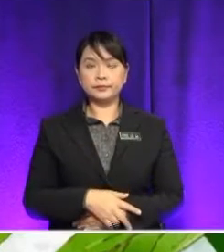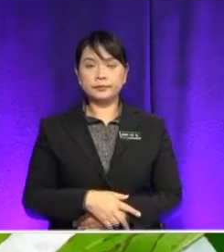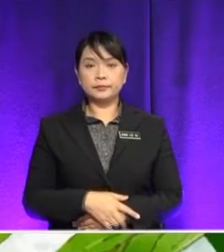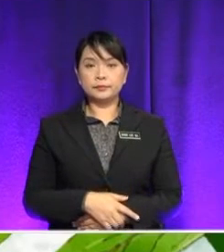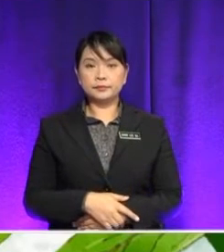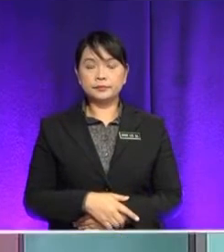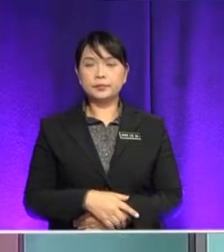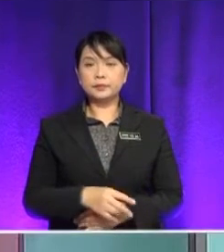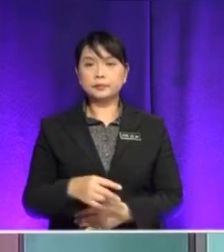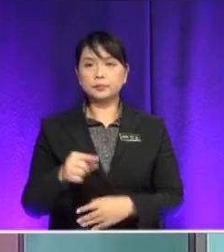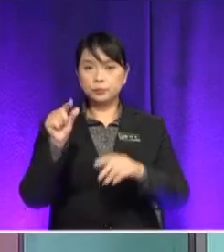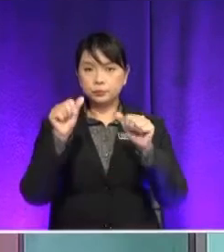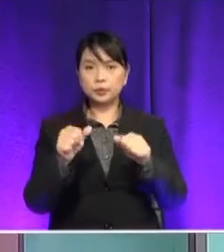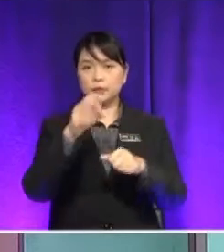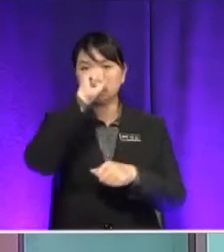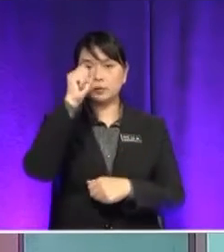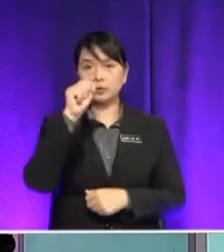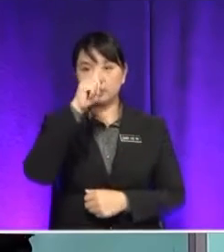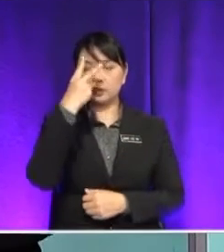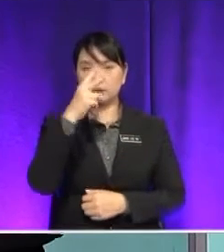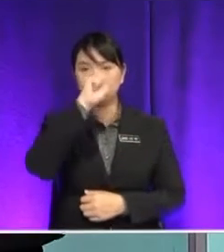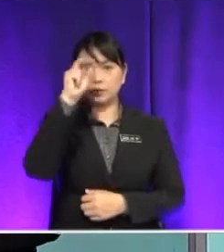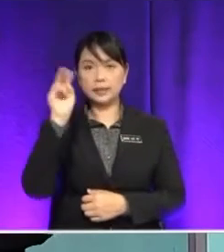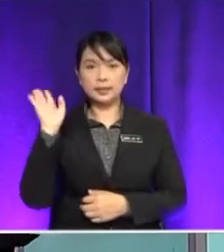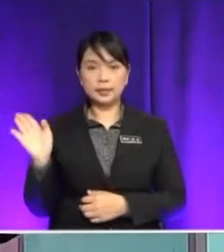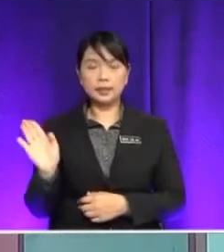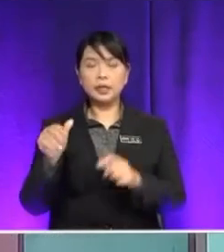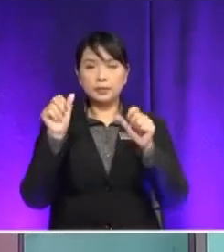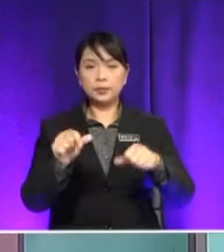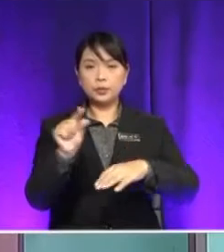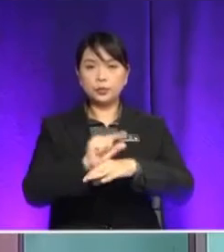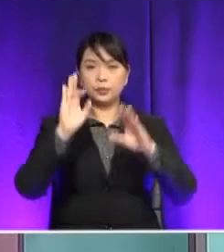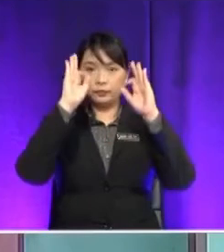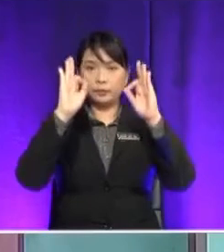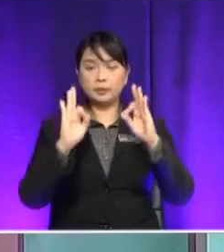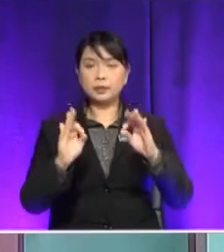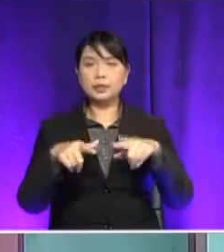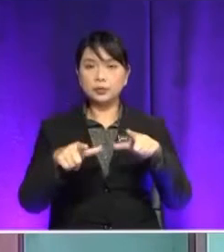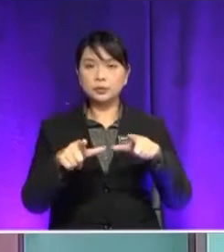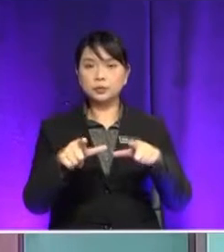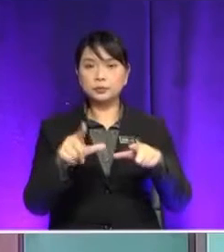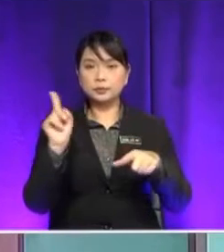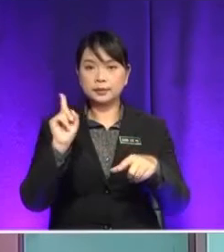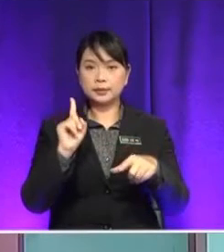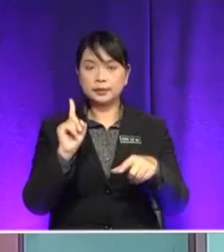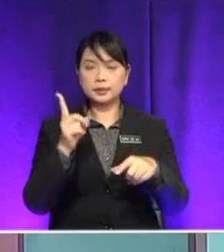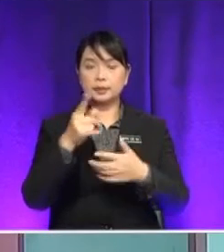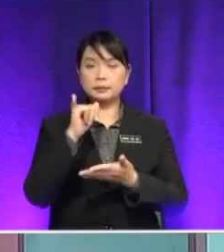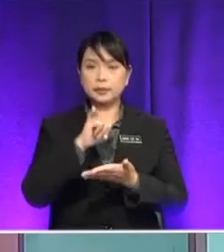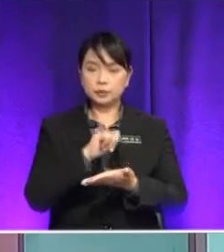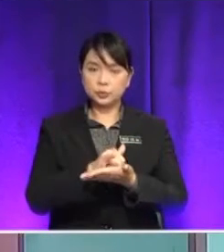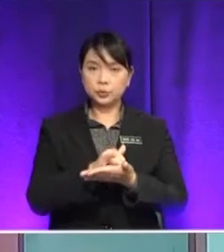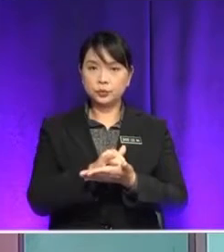pakai kali kita tengok salon di situ lebih tahu kelajuan 154 kelajuan yg masuk we Oke dan